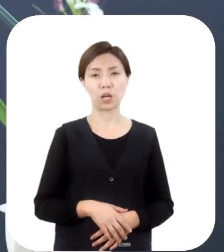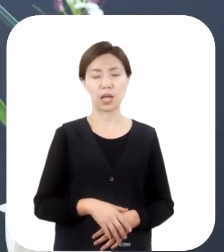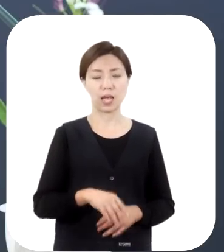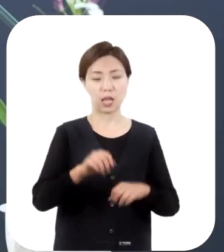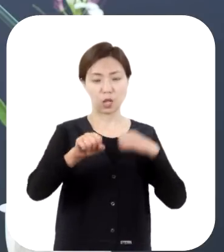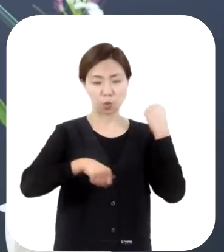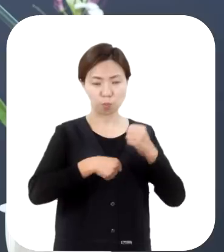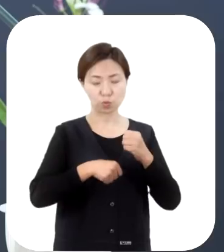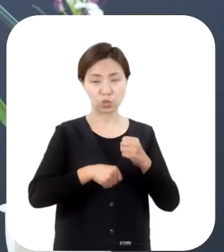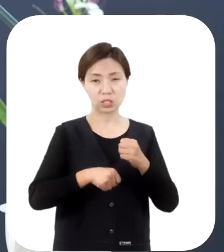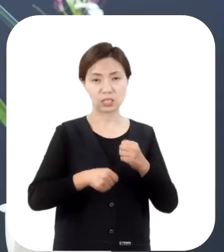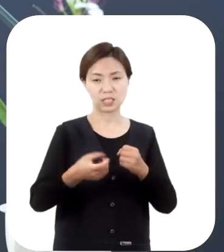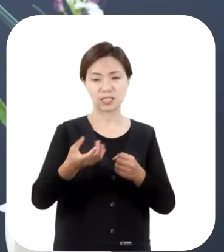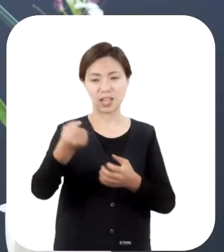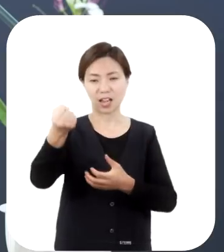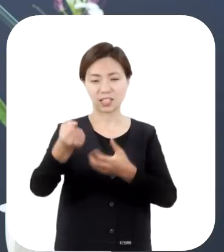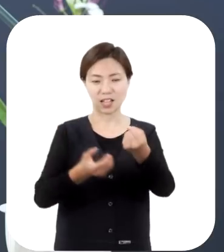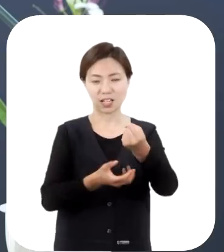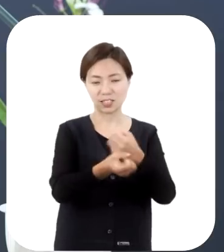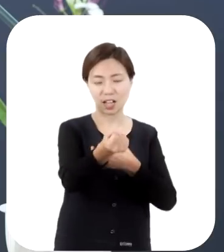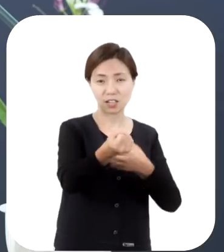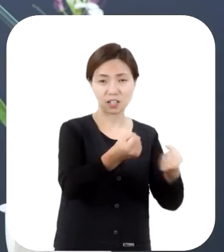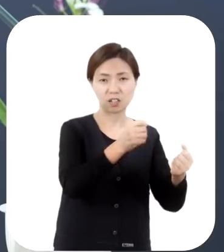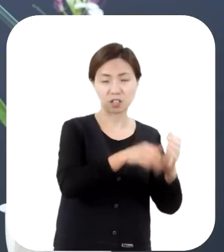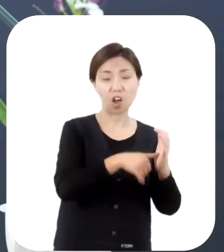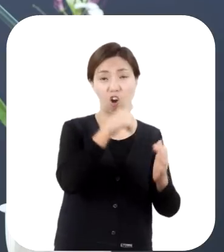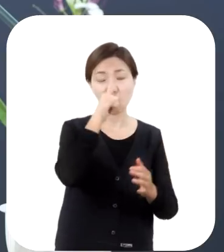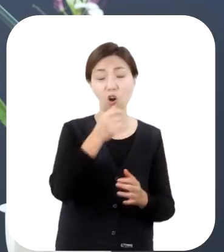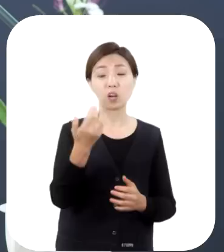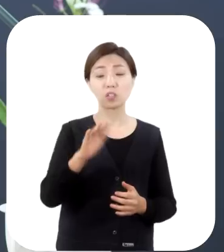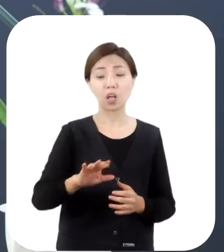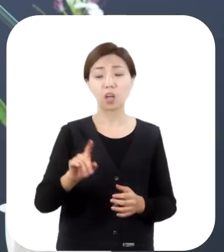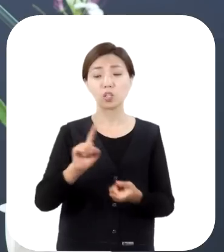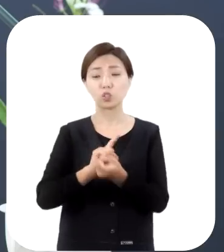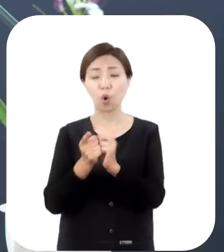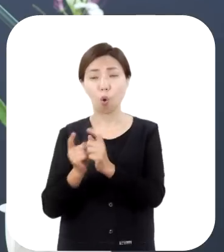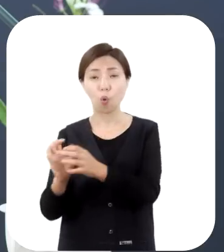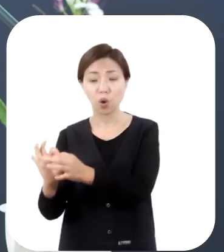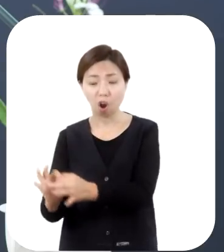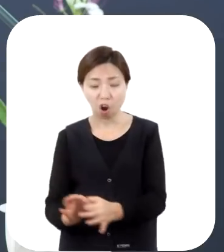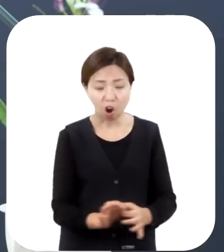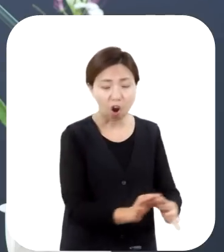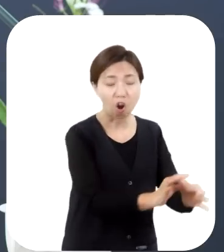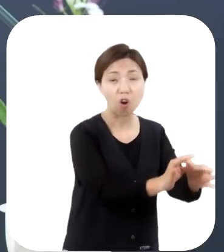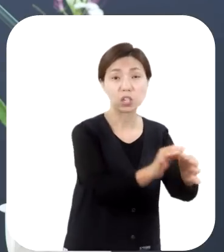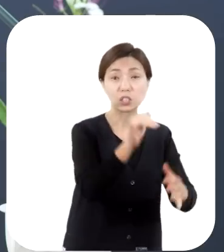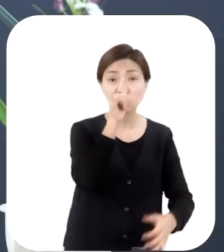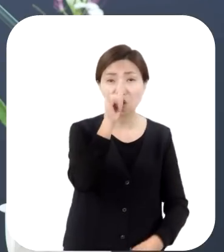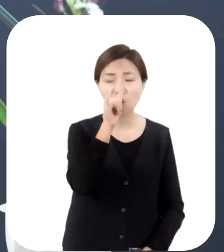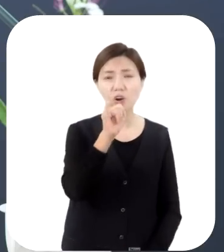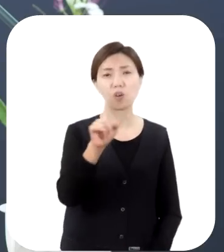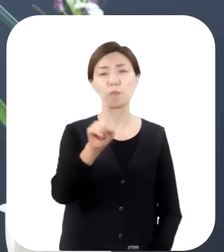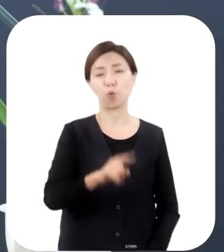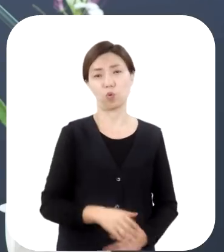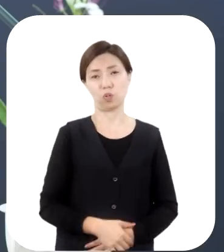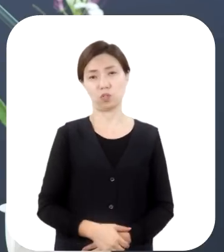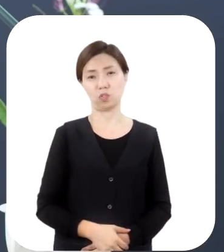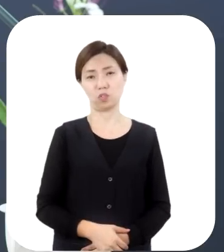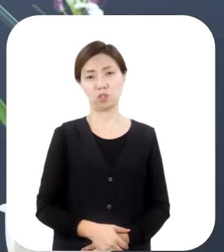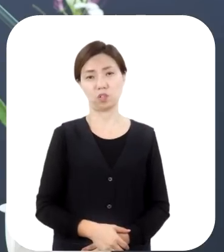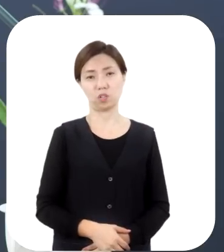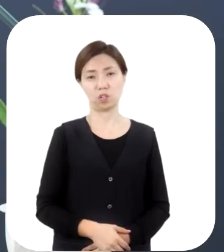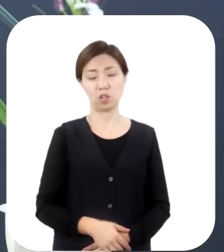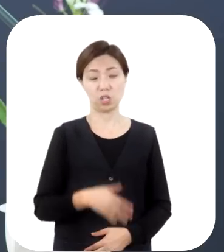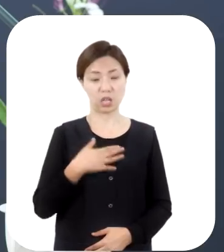개체가 개별적 존재라는 관점에서는 그렇게 볼 수가 있는 거예요. 그런데 연기된 존재, 서로 연관된 존재라고